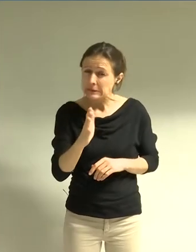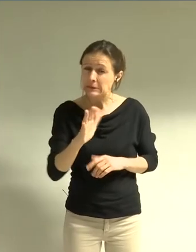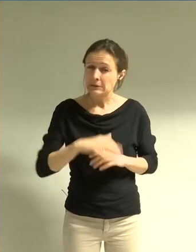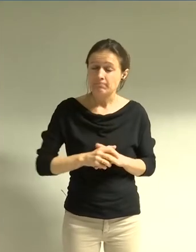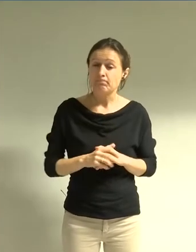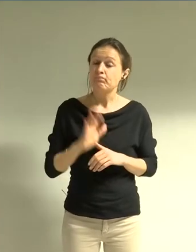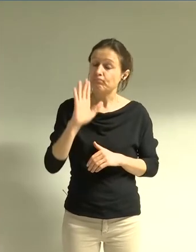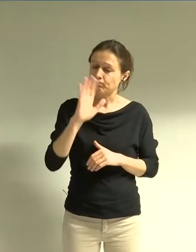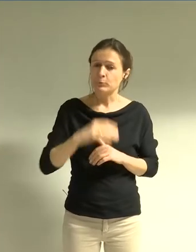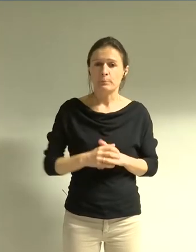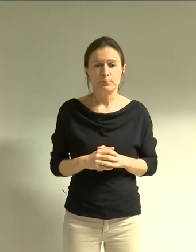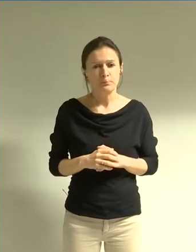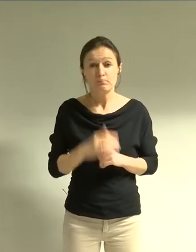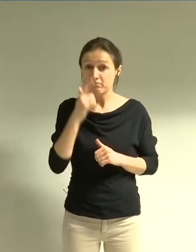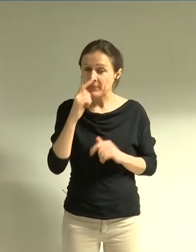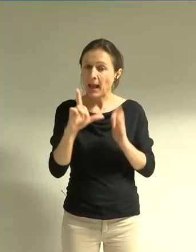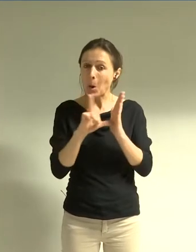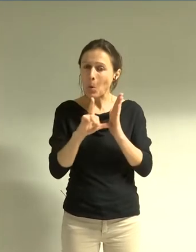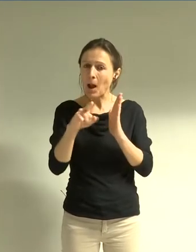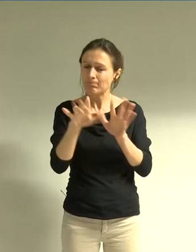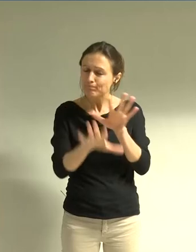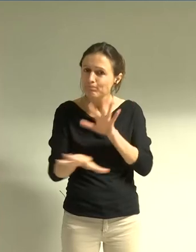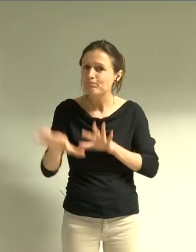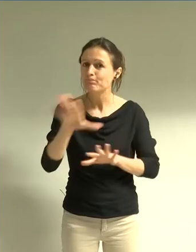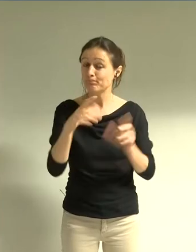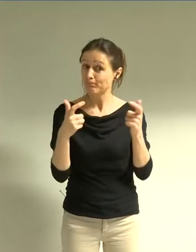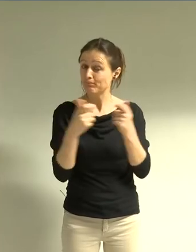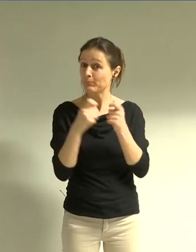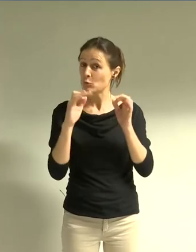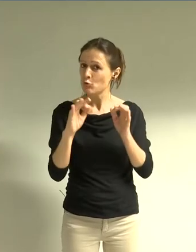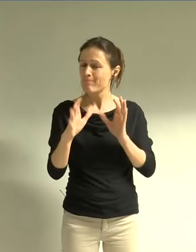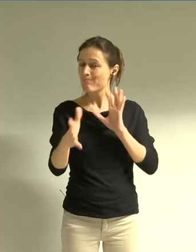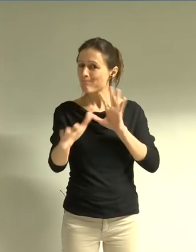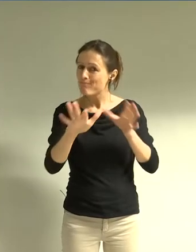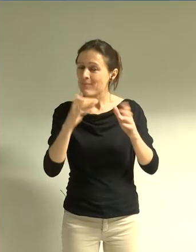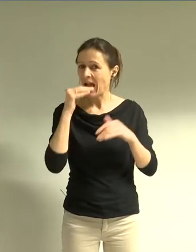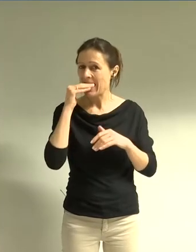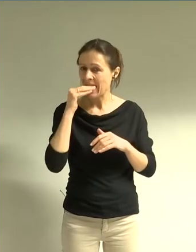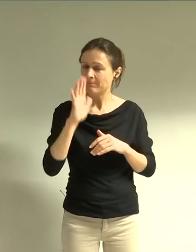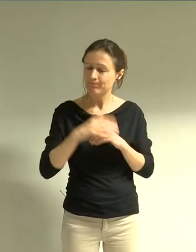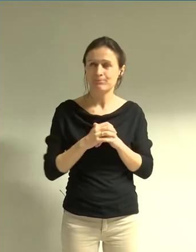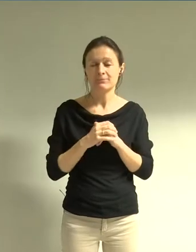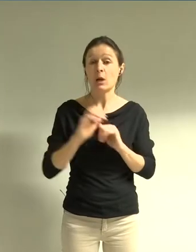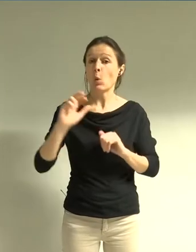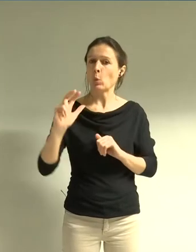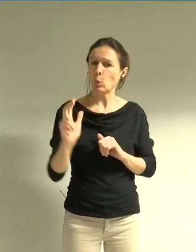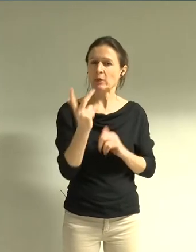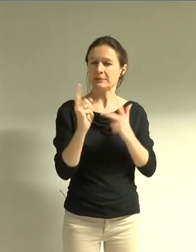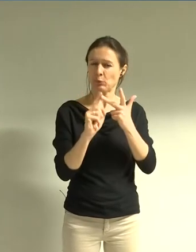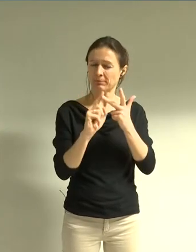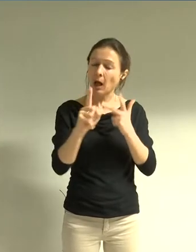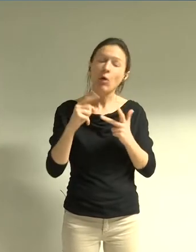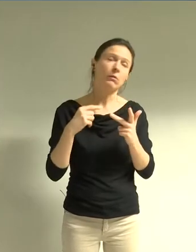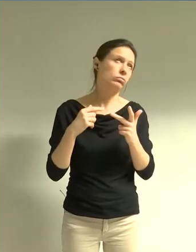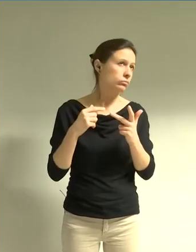accommodements aux lois troisième point alors en vrac parce que franchement c'est